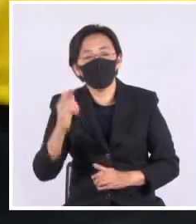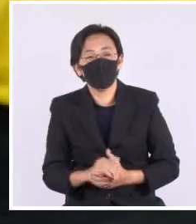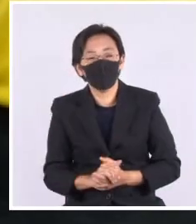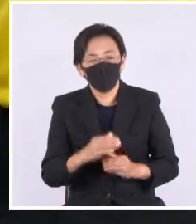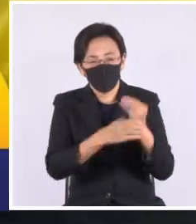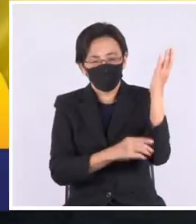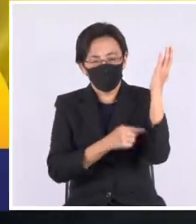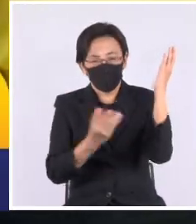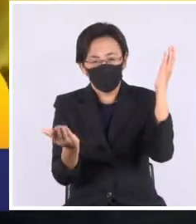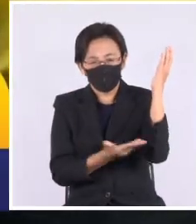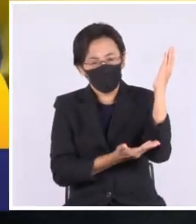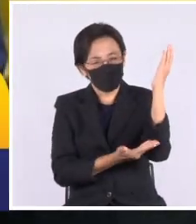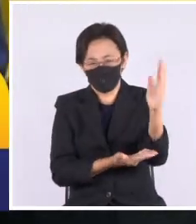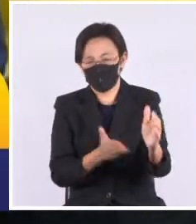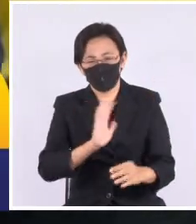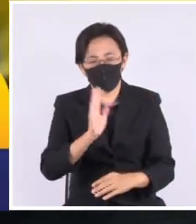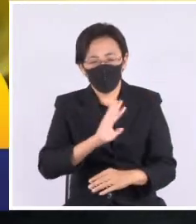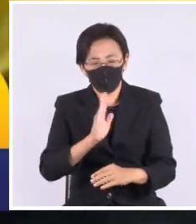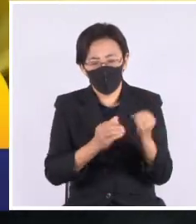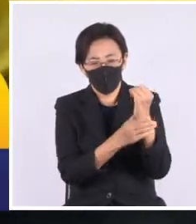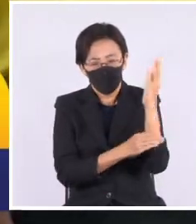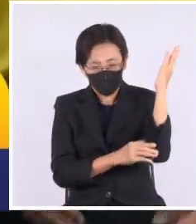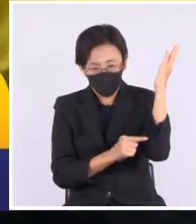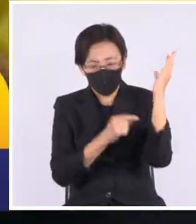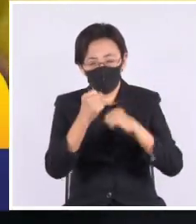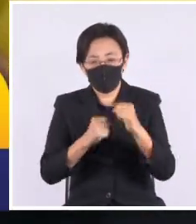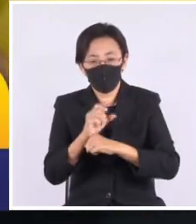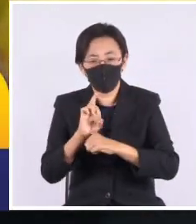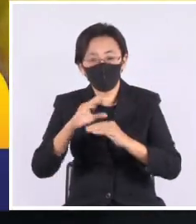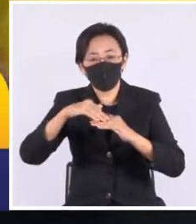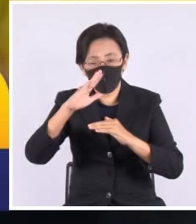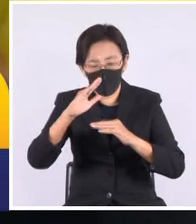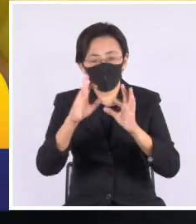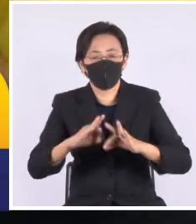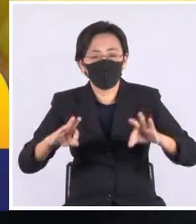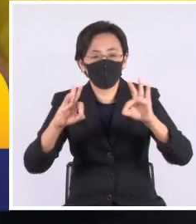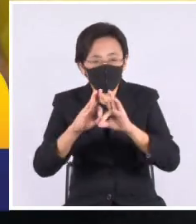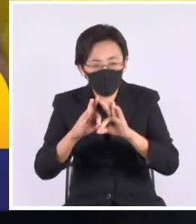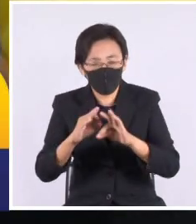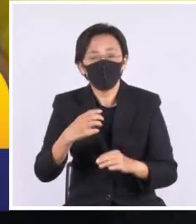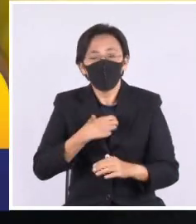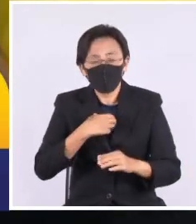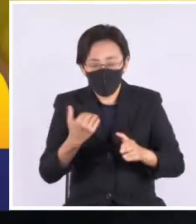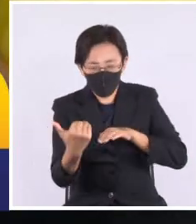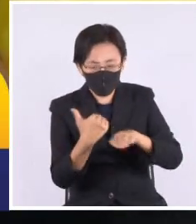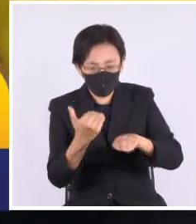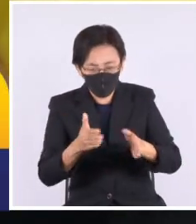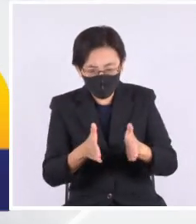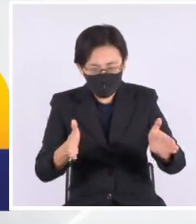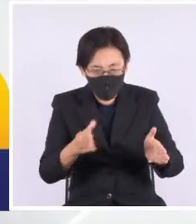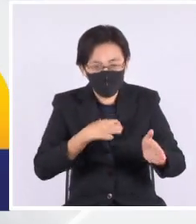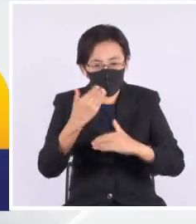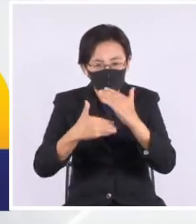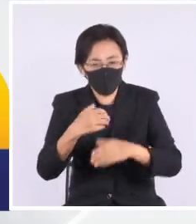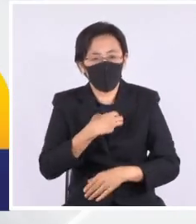ตัดโคตรนะครับเพราะชีวิตต้นยางนายอัค 100กว่าปีนี้ก็สำคัญนะครับความเจริญเราต้องการการพัฒนาเราต้องอยากจะให้มี